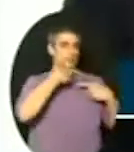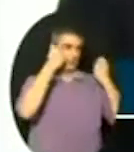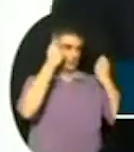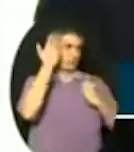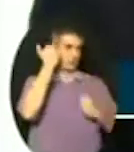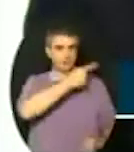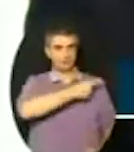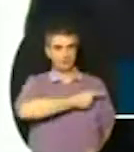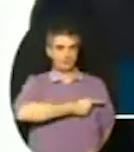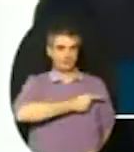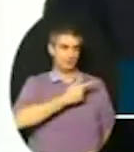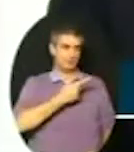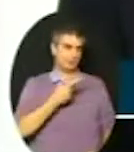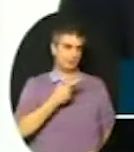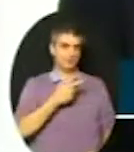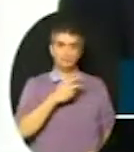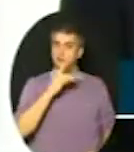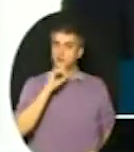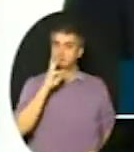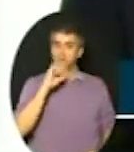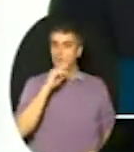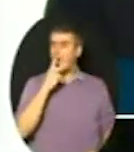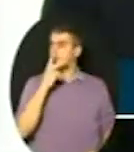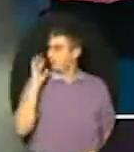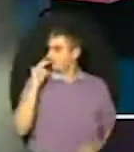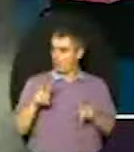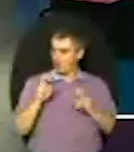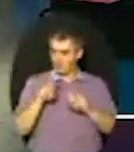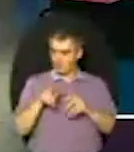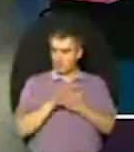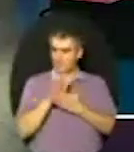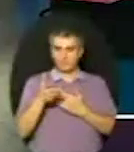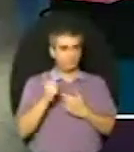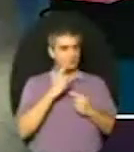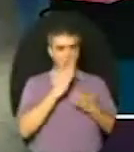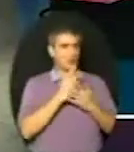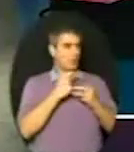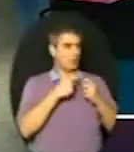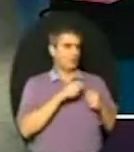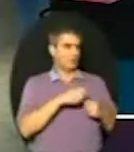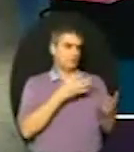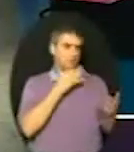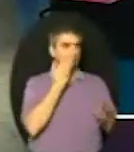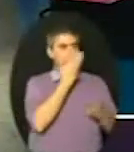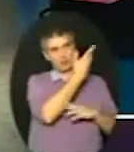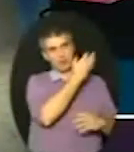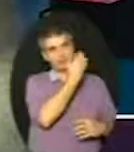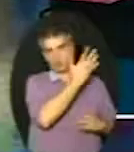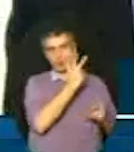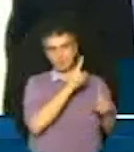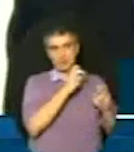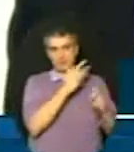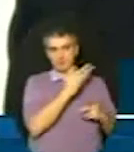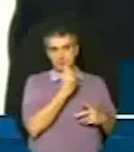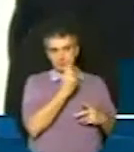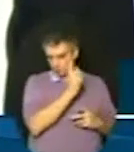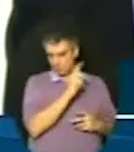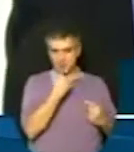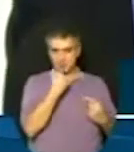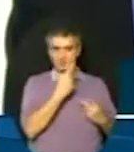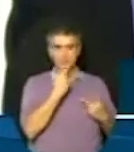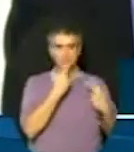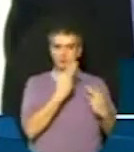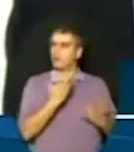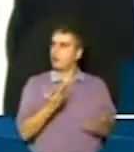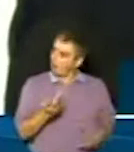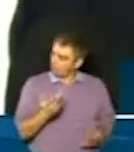החינוך בזמנו, שזה שי פירון. אבל היינו יכולים לממש אותו ב-2015. שהוא כבר אפילו לא חבר בכנסת ישראל. אז תפנו אליו את השאלה, אני בטוח שהוא גם מוכן לנסח לכם תשובה. אז אני